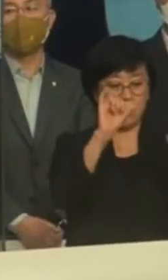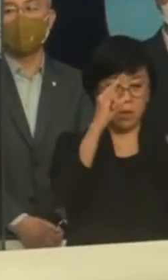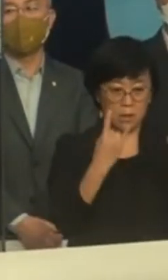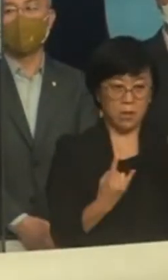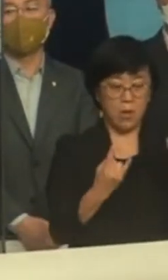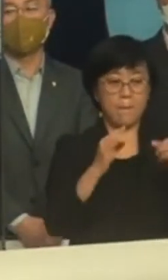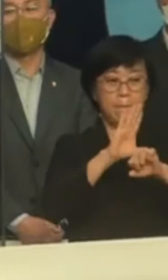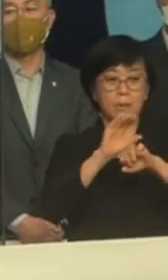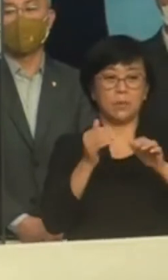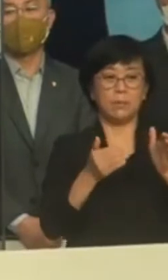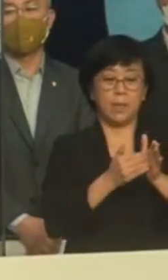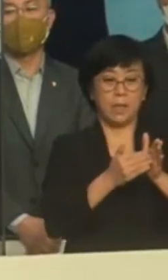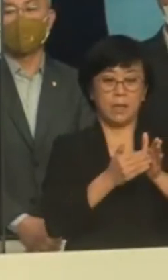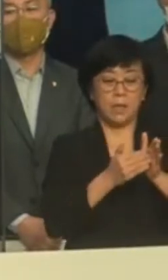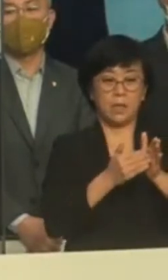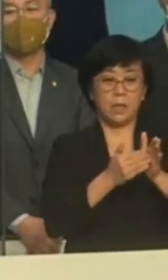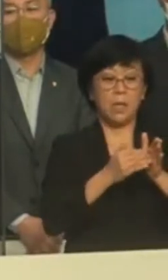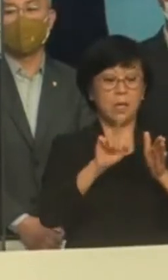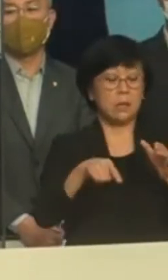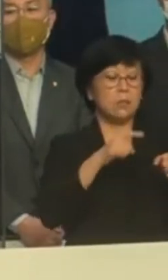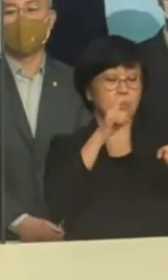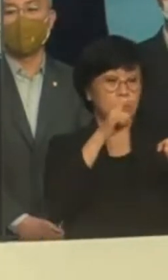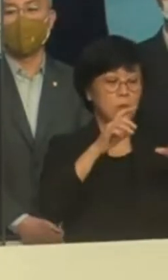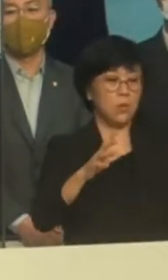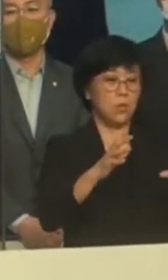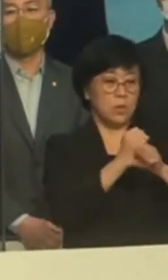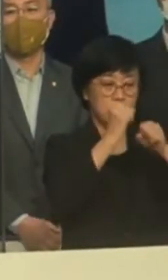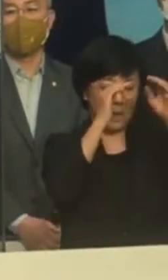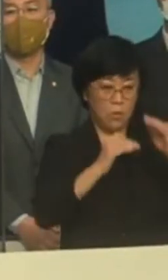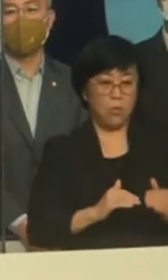방송을 했습니다. 그 사건의 요지는